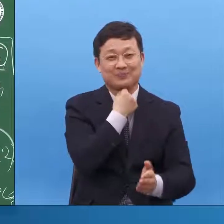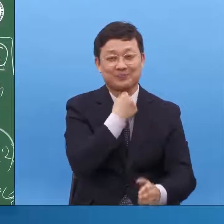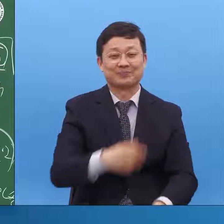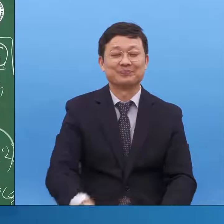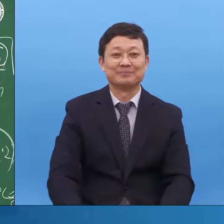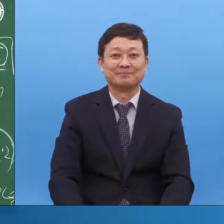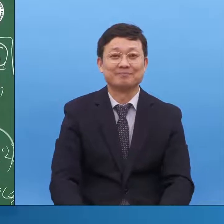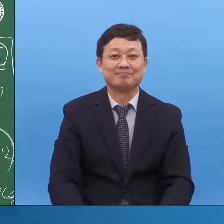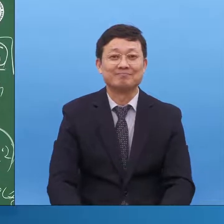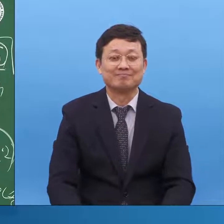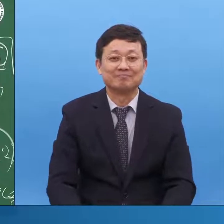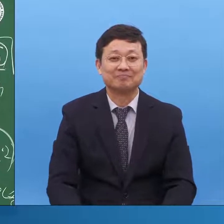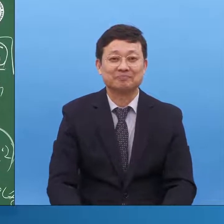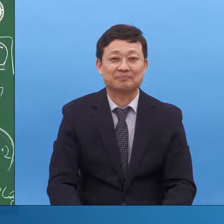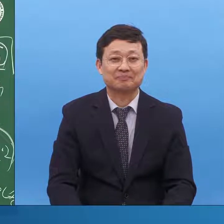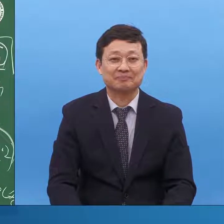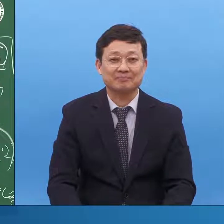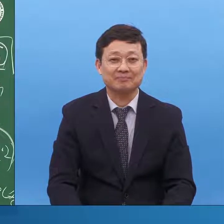여러분들은 그